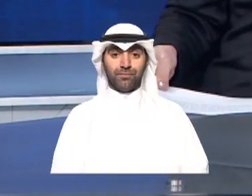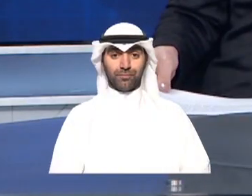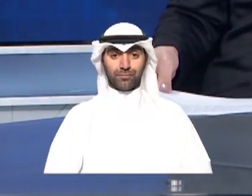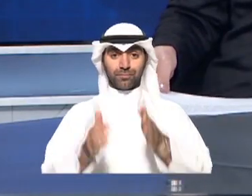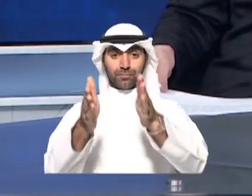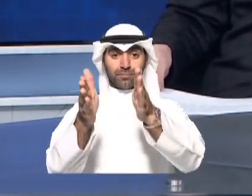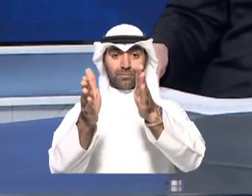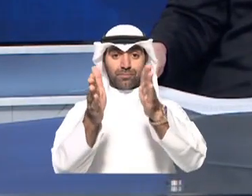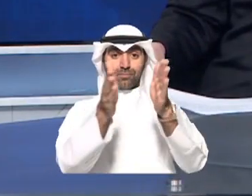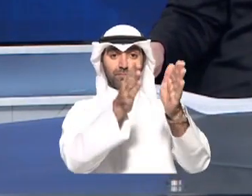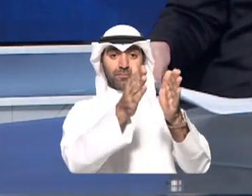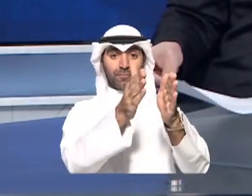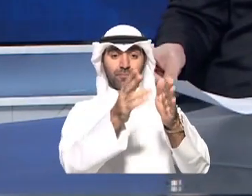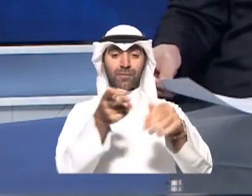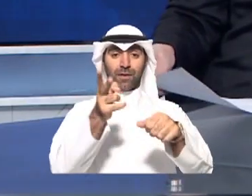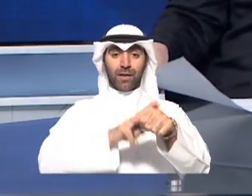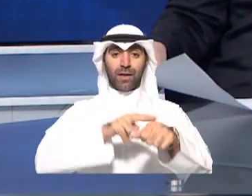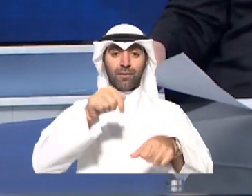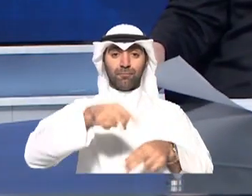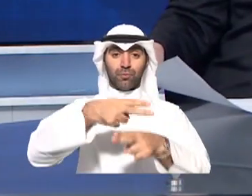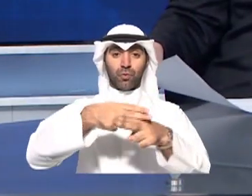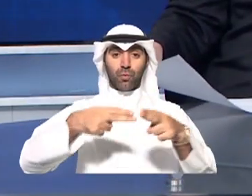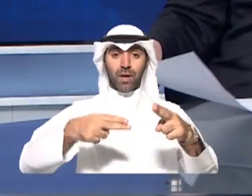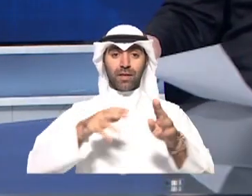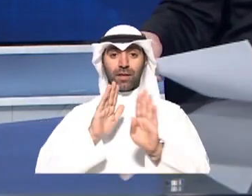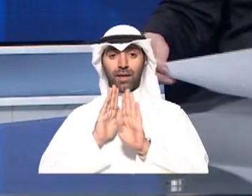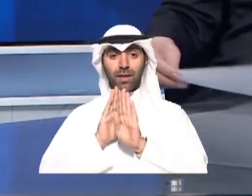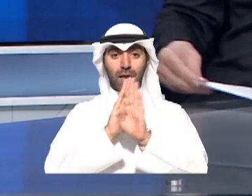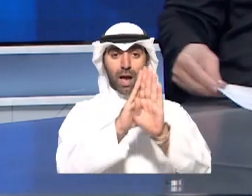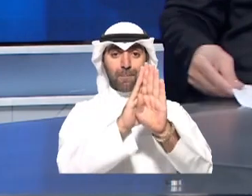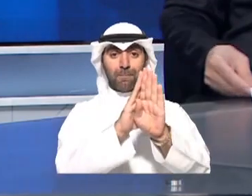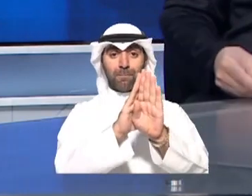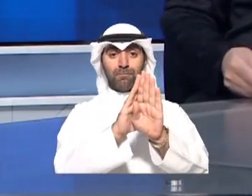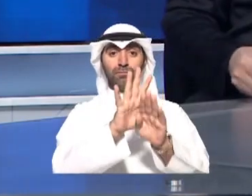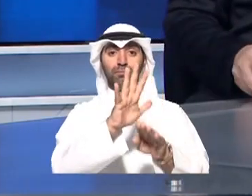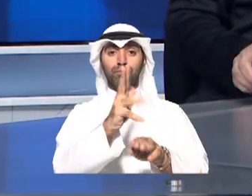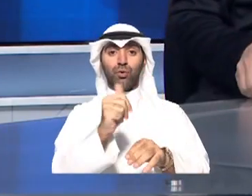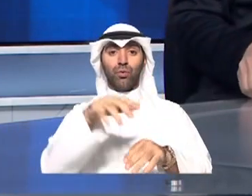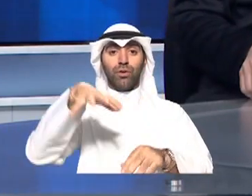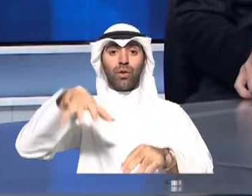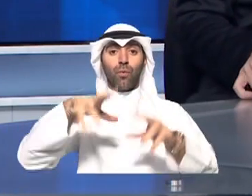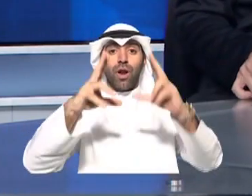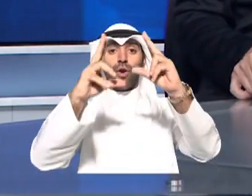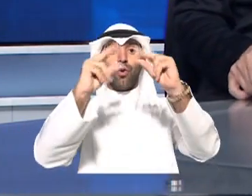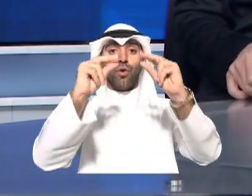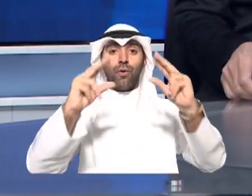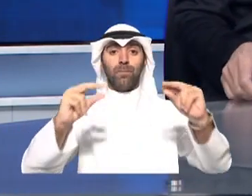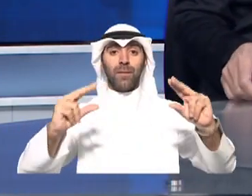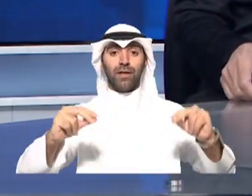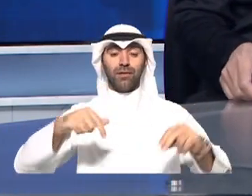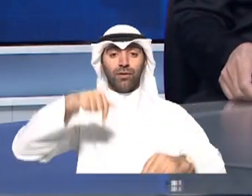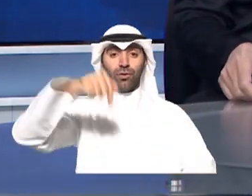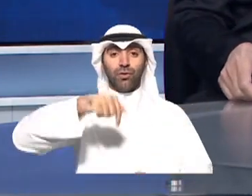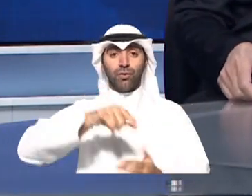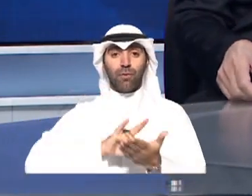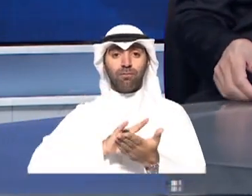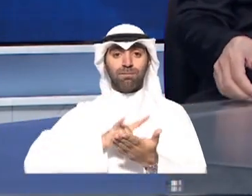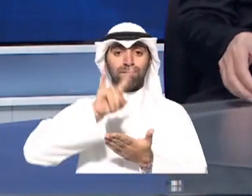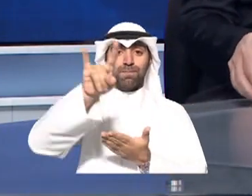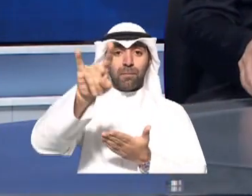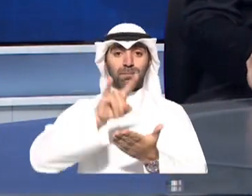في إطار الجسر الإغاثي المستمر لدعم لبنان الشقيق، وصلت اليوم طائرتان من القوة الجوية الكويتية محملتان